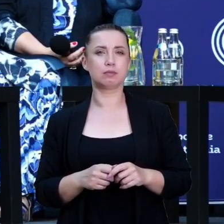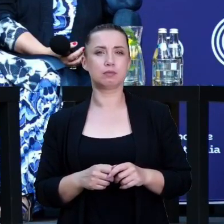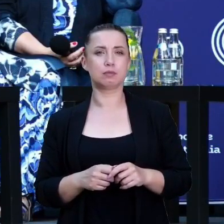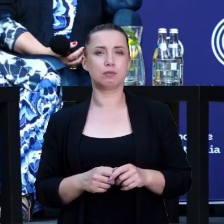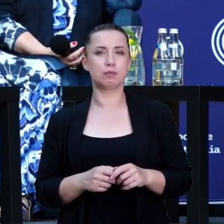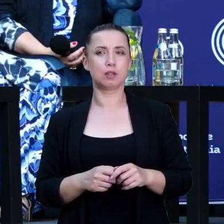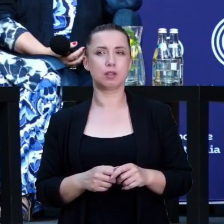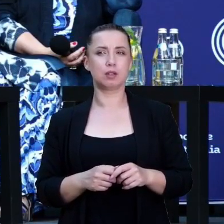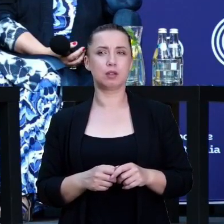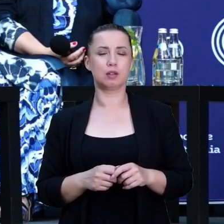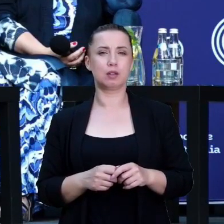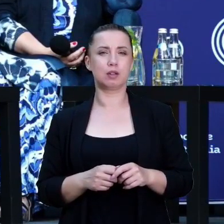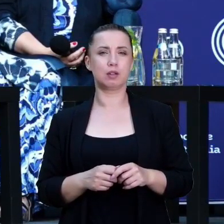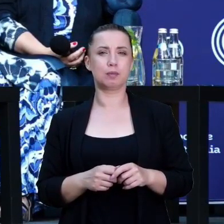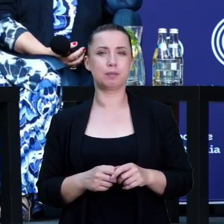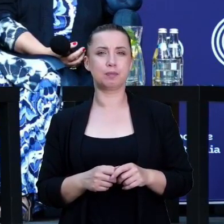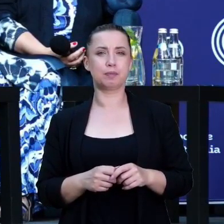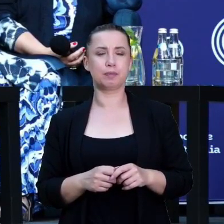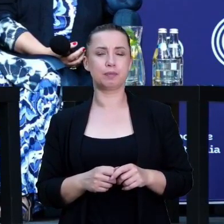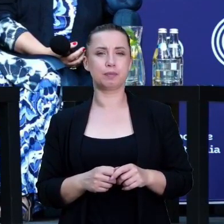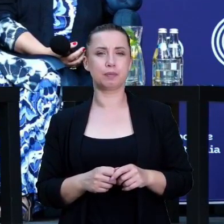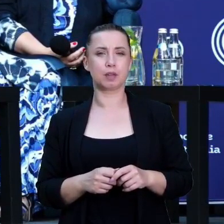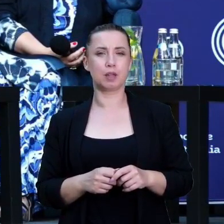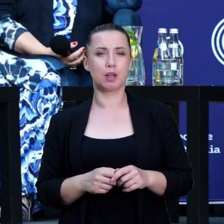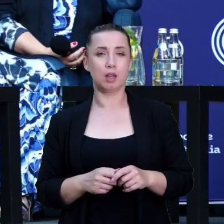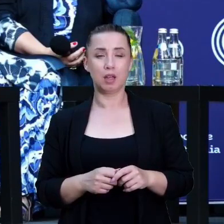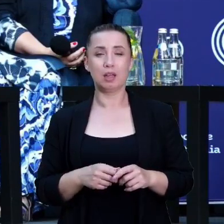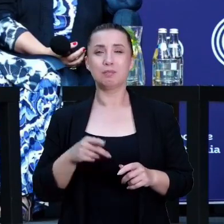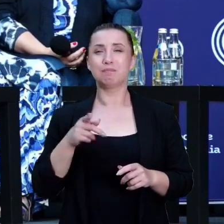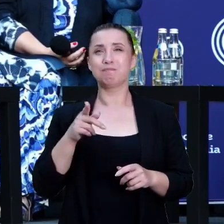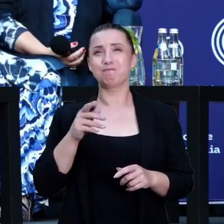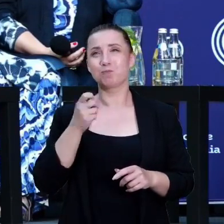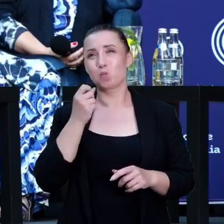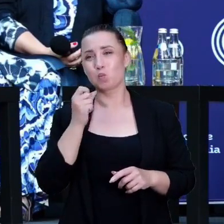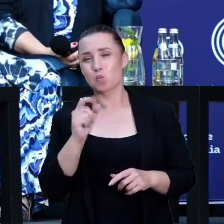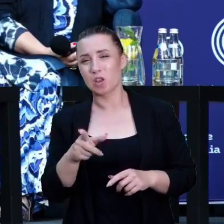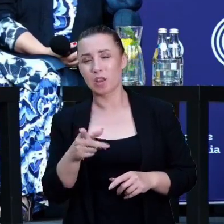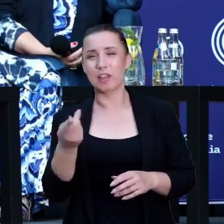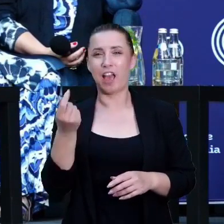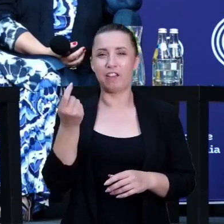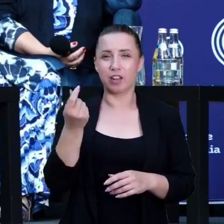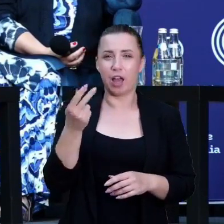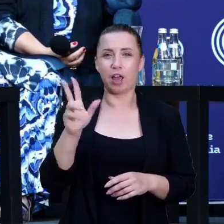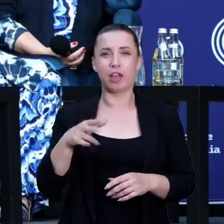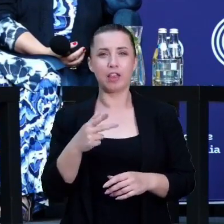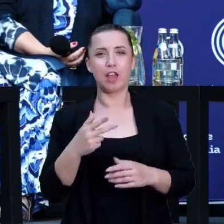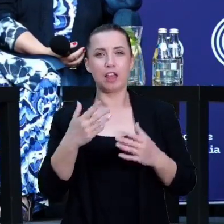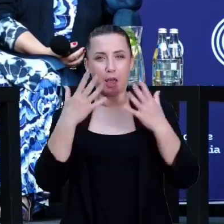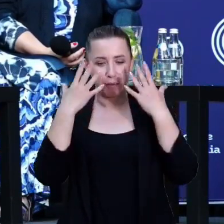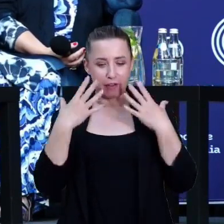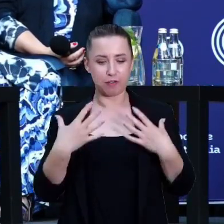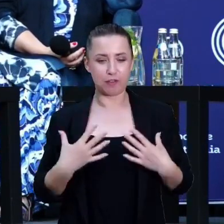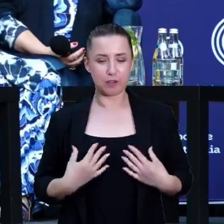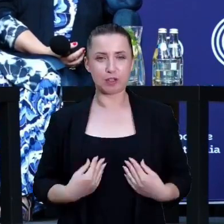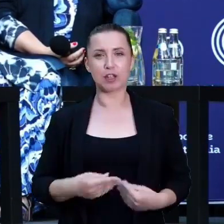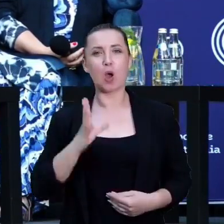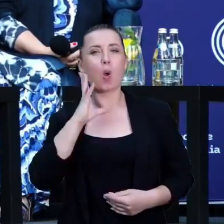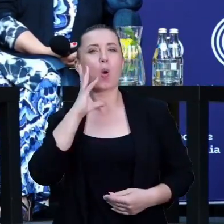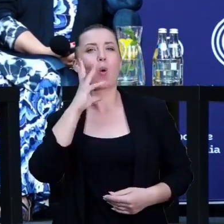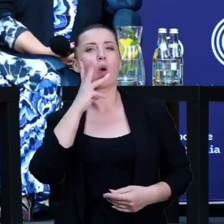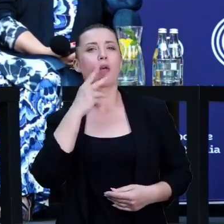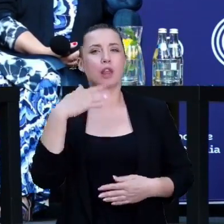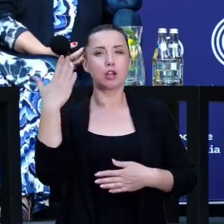to jest w ogóle coś takiego, że właśnie jest taki moment, kiedy ta atrakcyjność się kończy, prawda? I ona